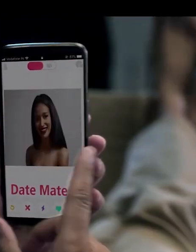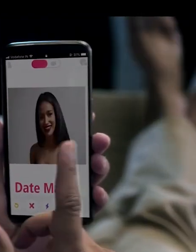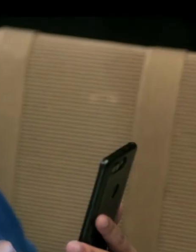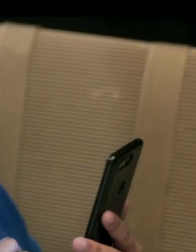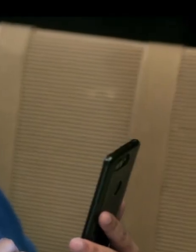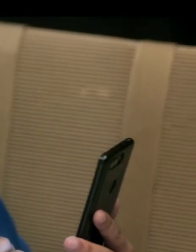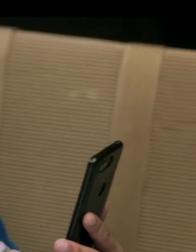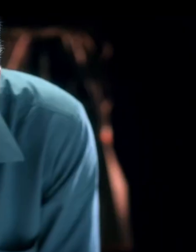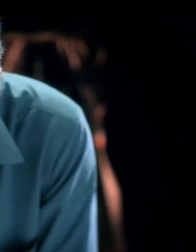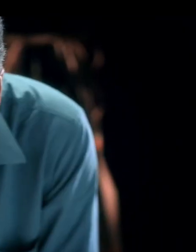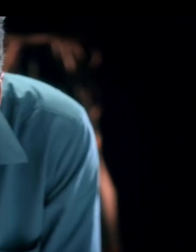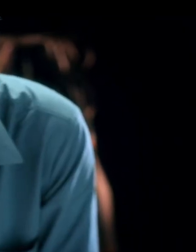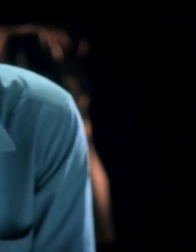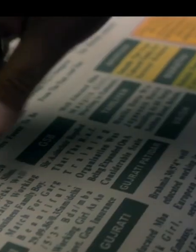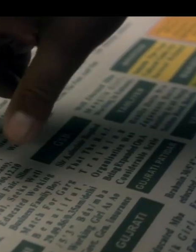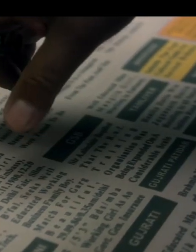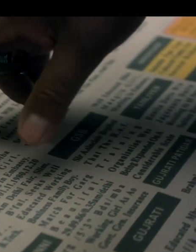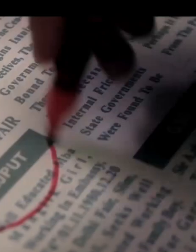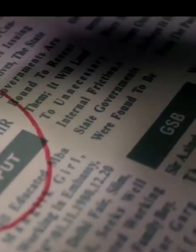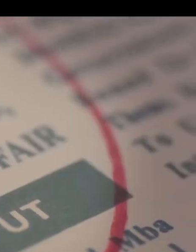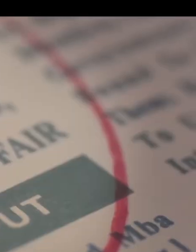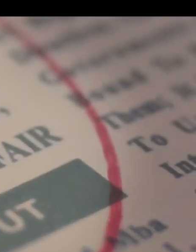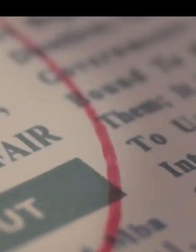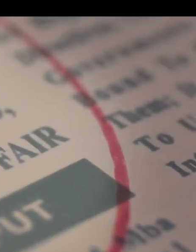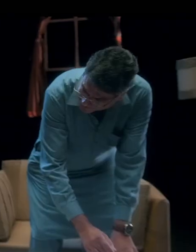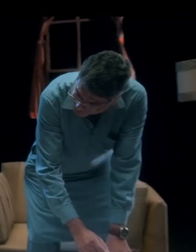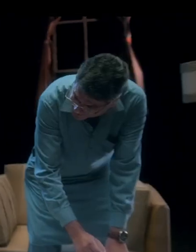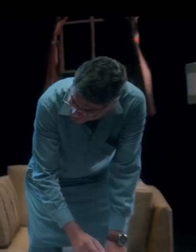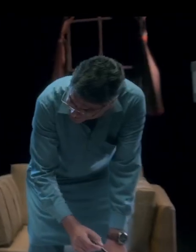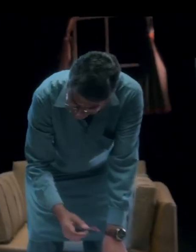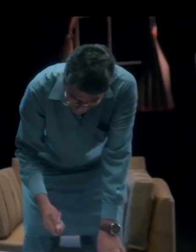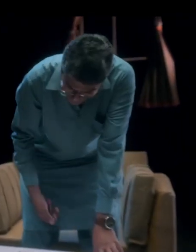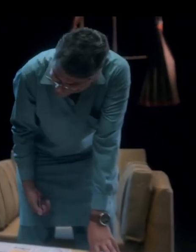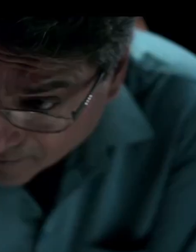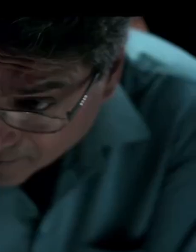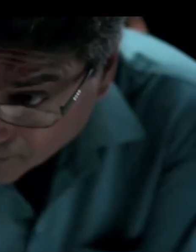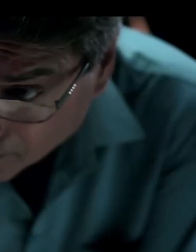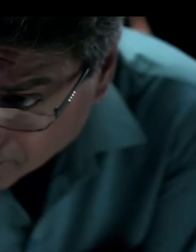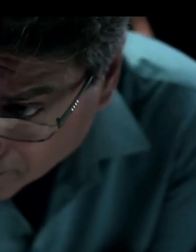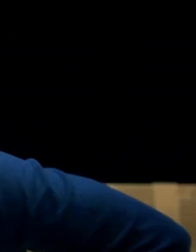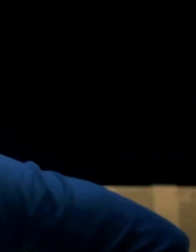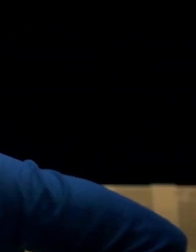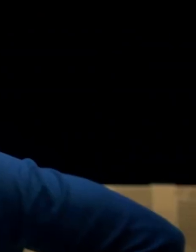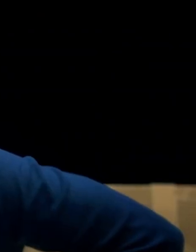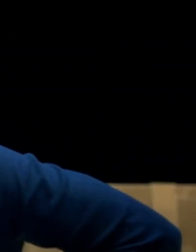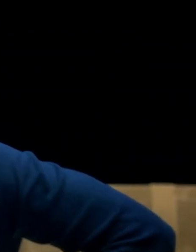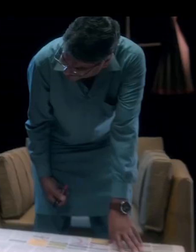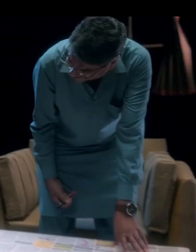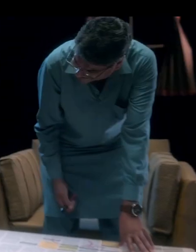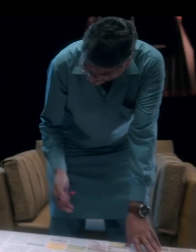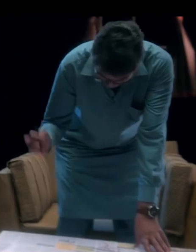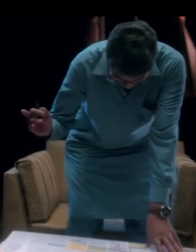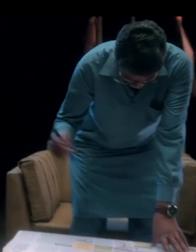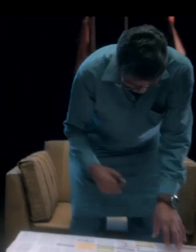के लिए काली गोरी लड़की चलेगी, पर शादी करना है तो गोरी लड़की से ही करेगा। बेटा तो सुन तेरे अच्छे के लिए बोलो, नहीं तो तेरा बच्चा बड़ा होके तुझे गाली